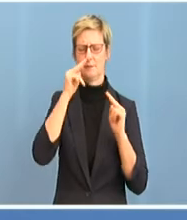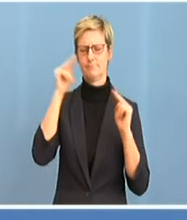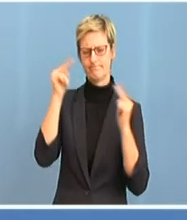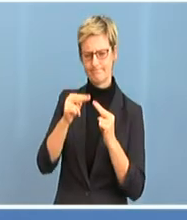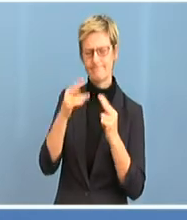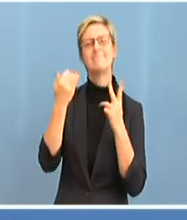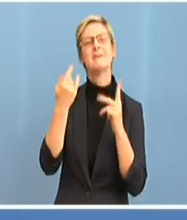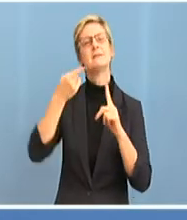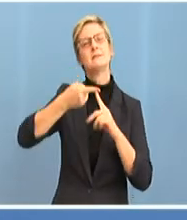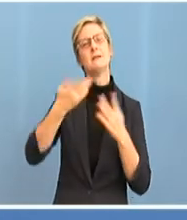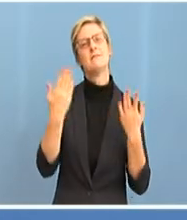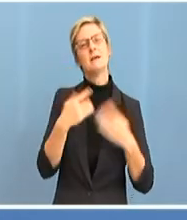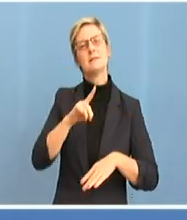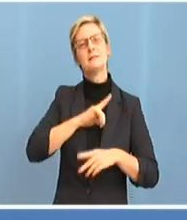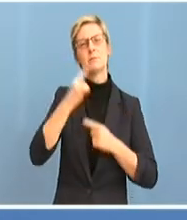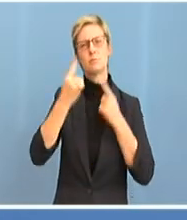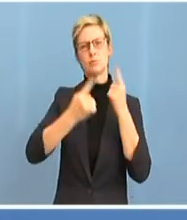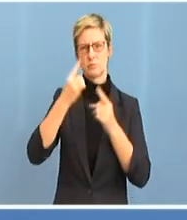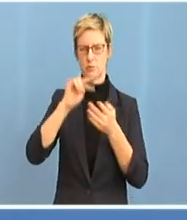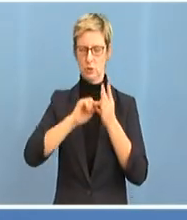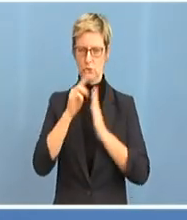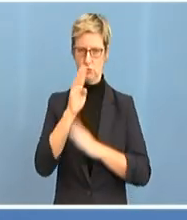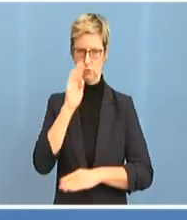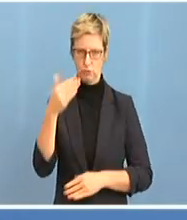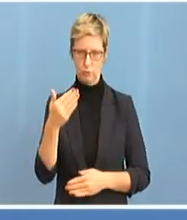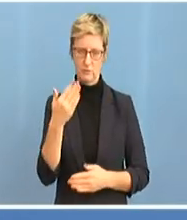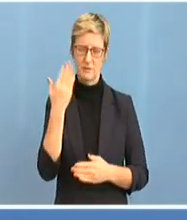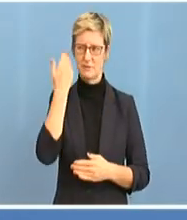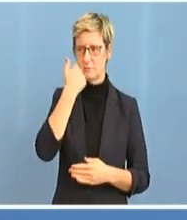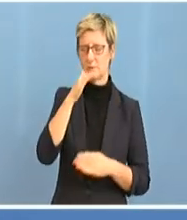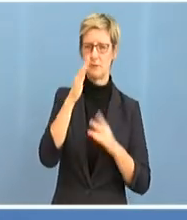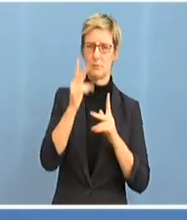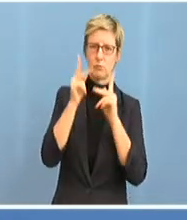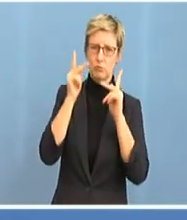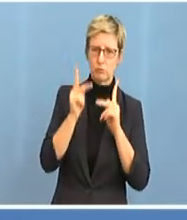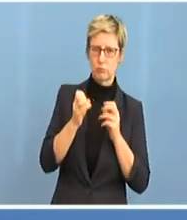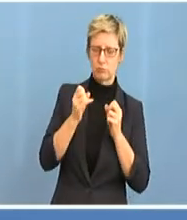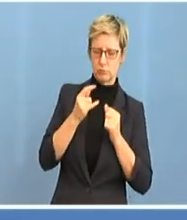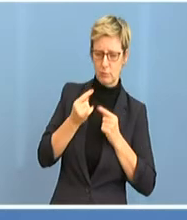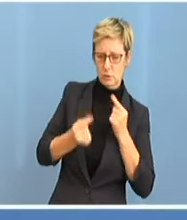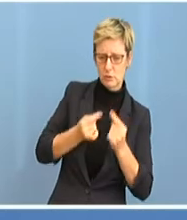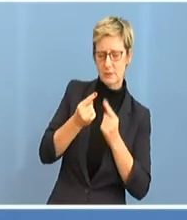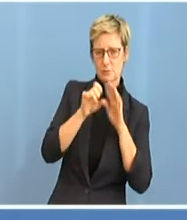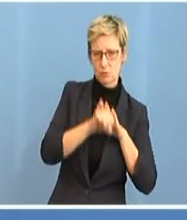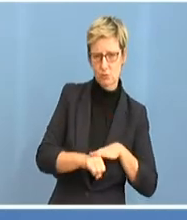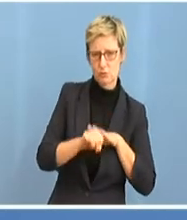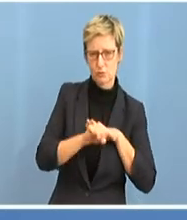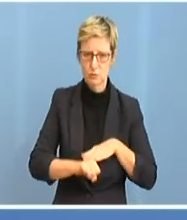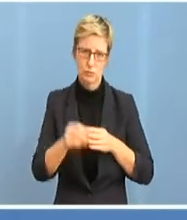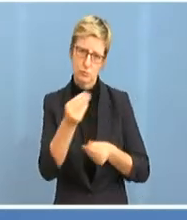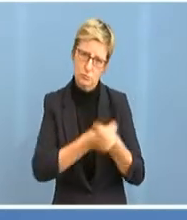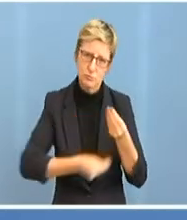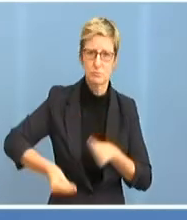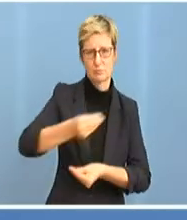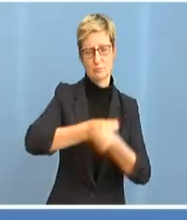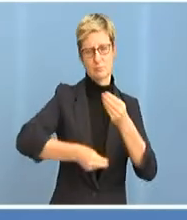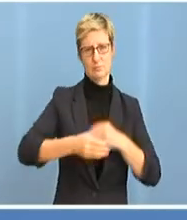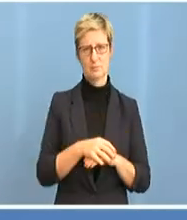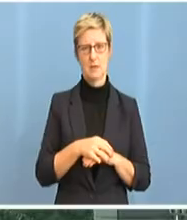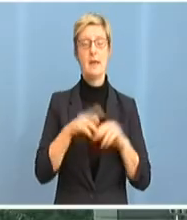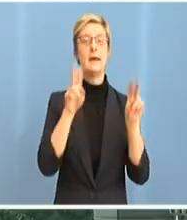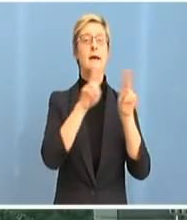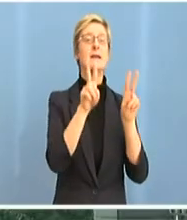selbstbestimmte politische Zukunft eben diesen Prozess konstruktiv zu unterstützen. Und wir rufen auch alle internationalen Partner Libyens